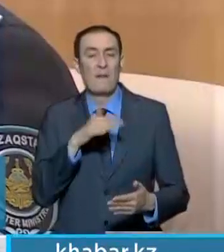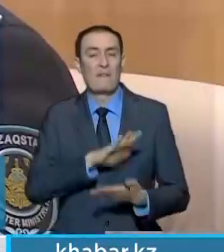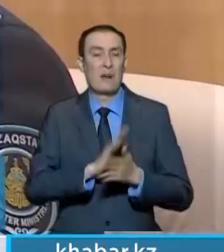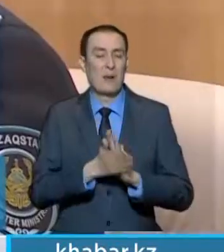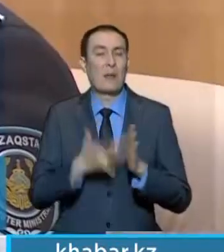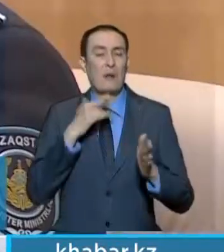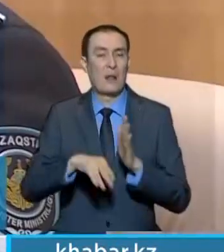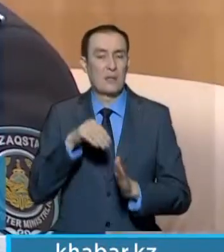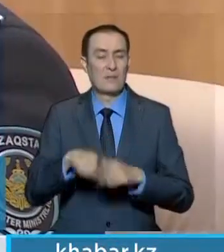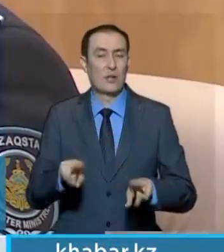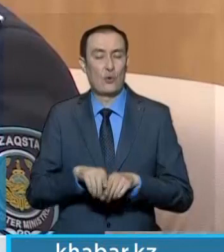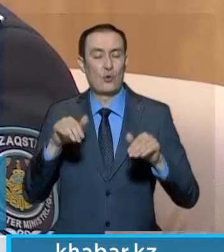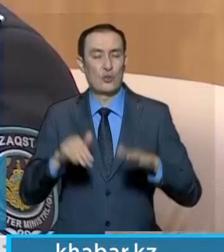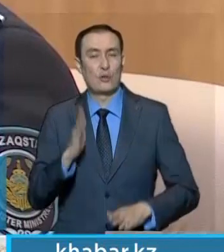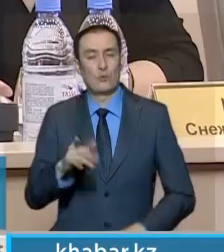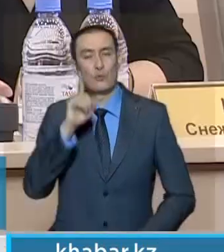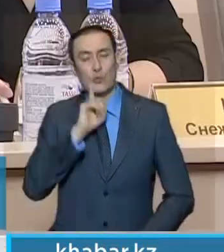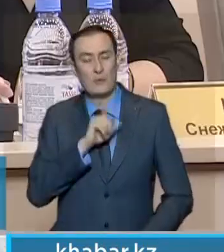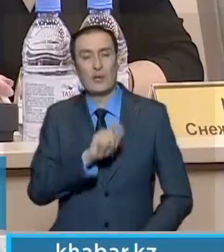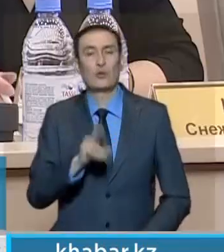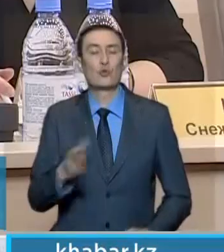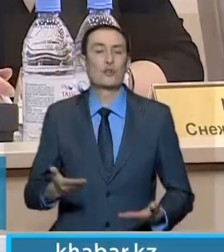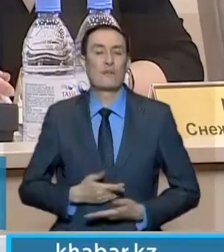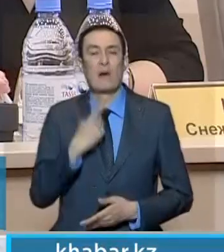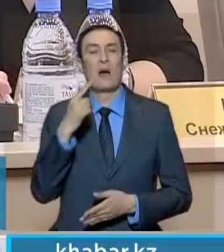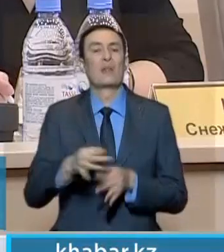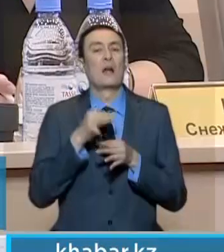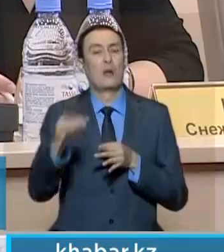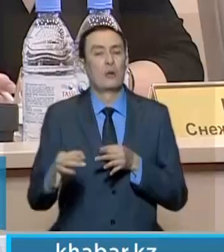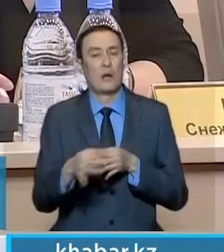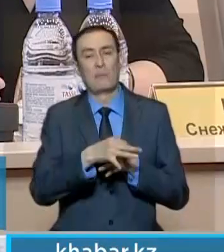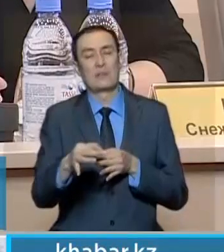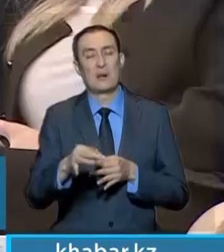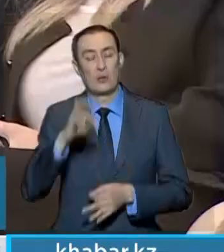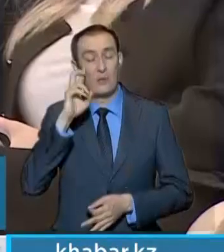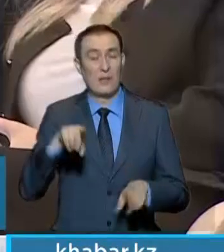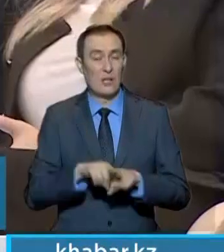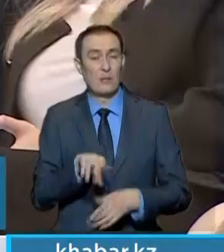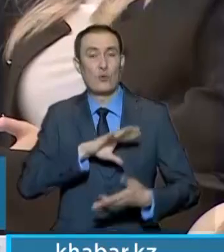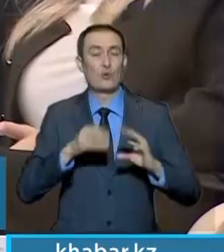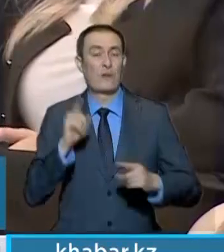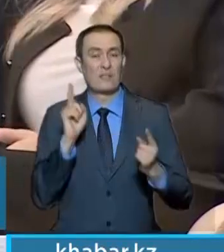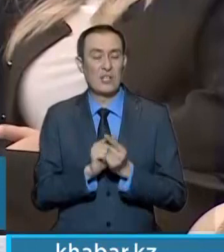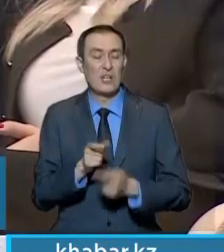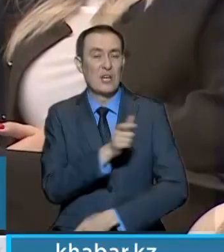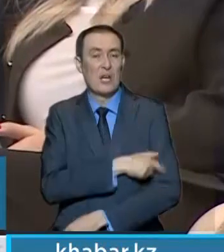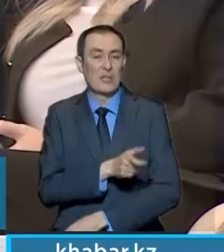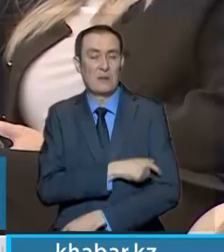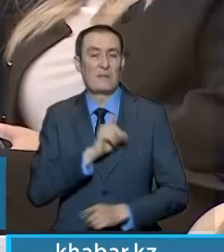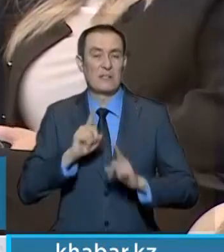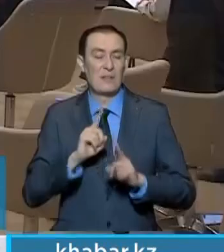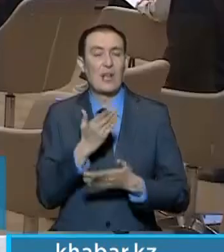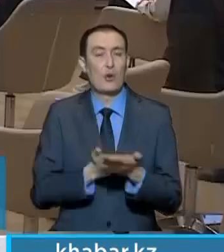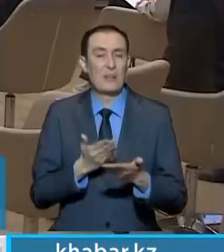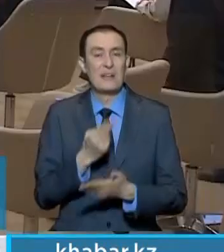голосования. Такое решение будет удобно гражданам, проживающим в отдаленных регионах страны. Кроме того, по итогам встречи члены экспертного совета